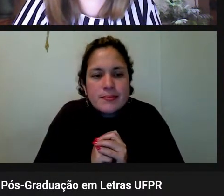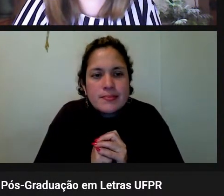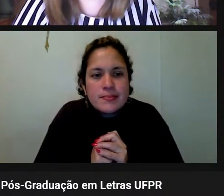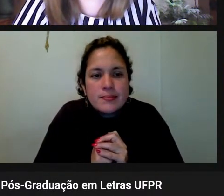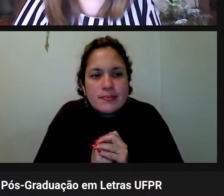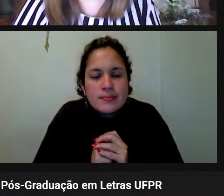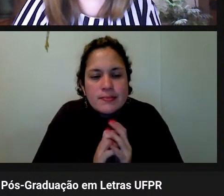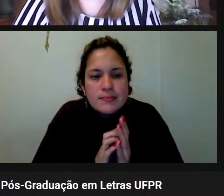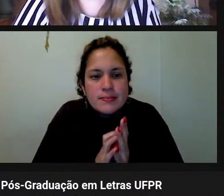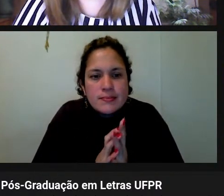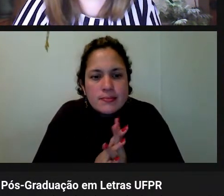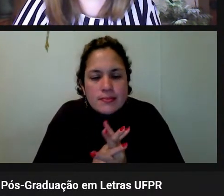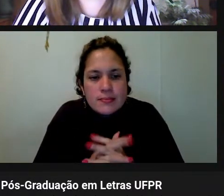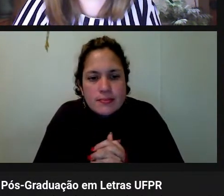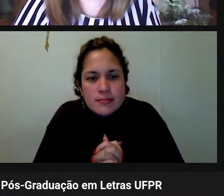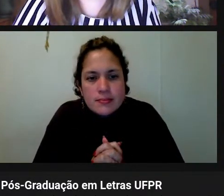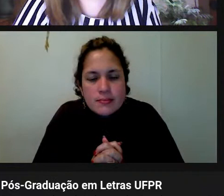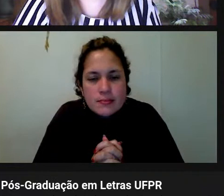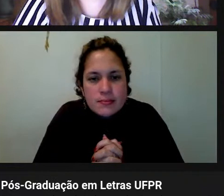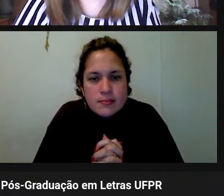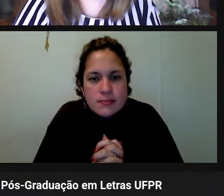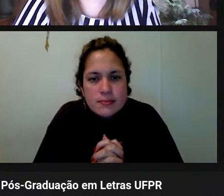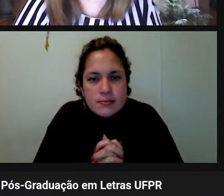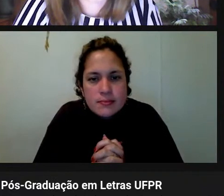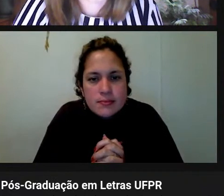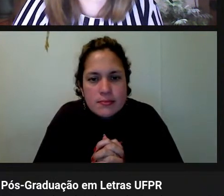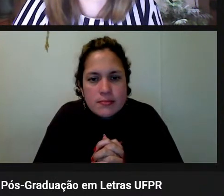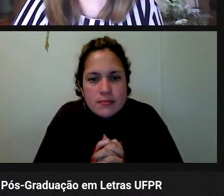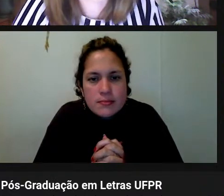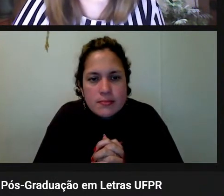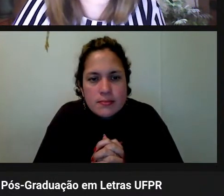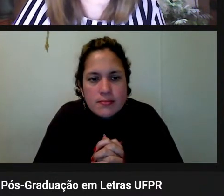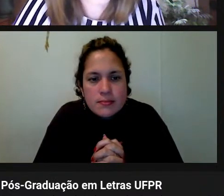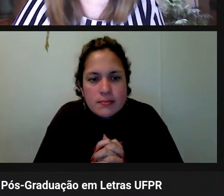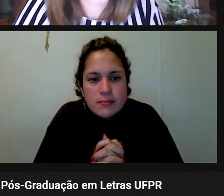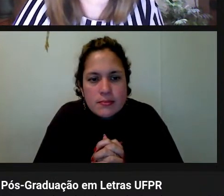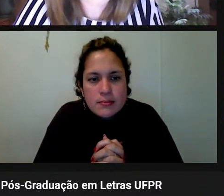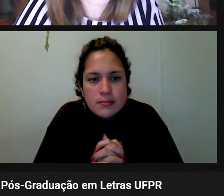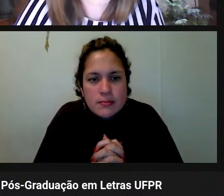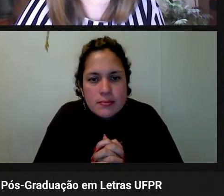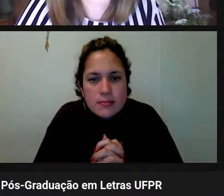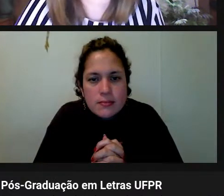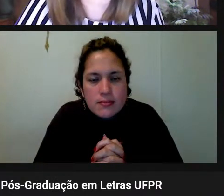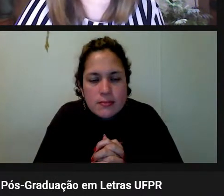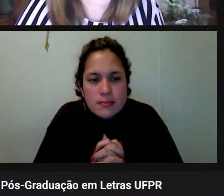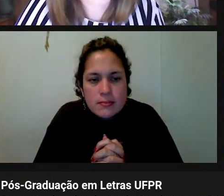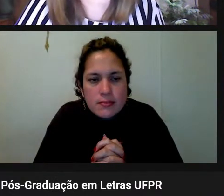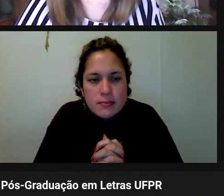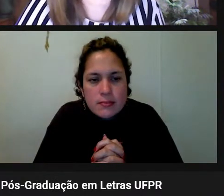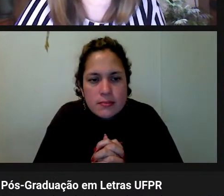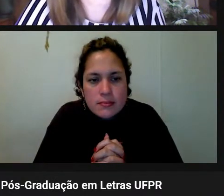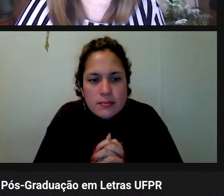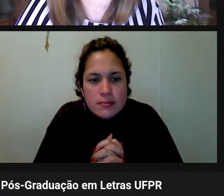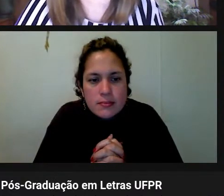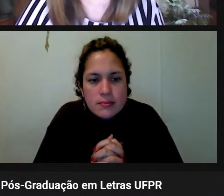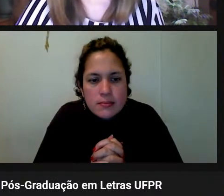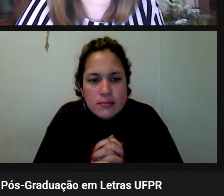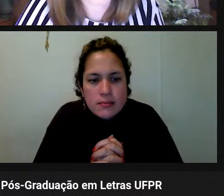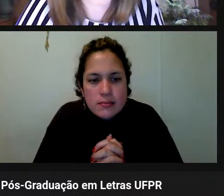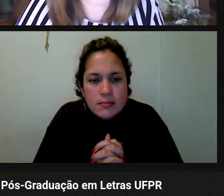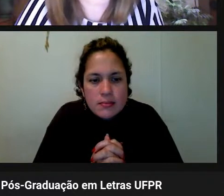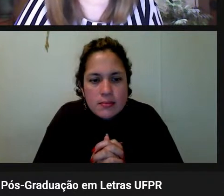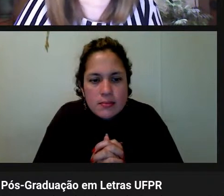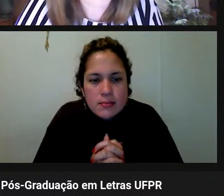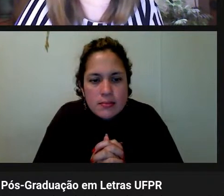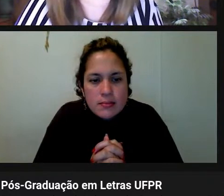pisowni. Nie wiem, jak pani. To znaczy Bart jest na pewno też podstawą polską, chociażby